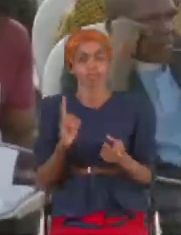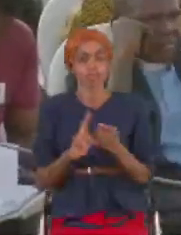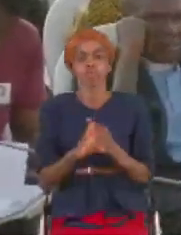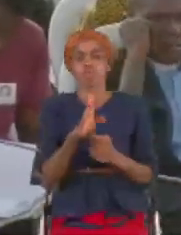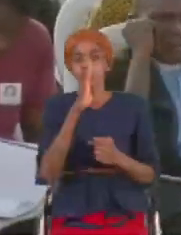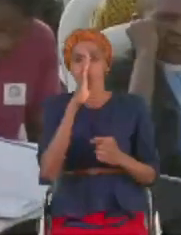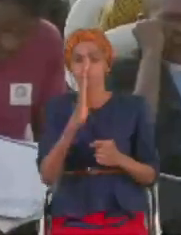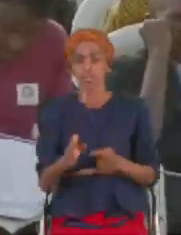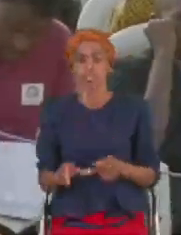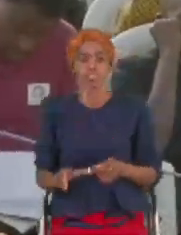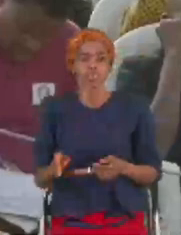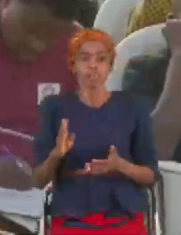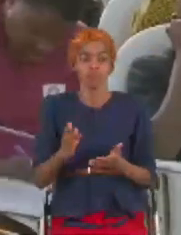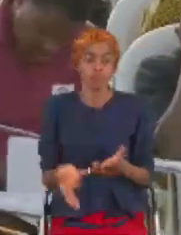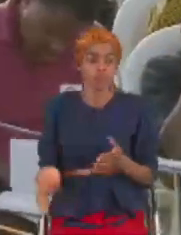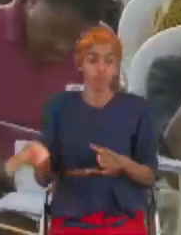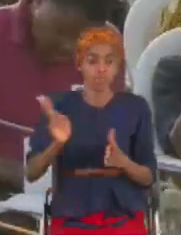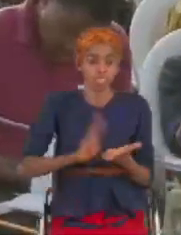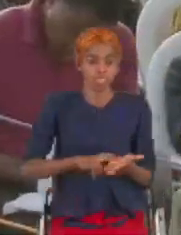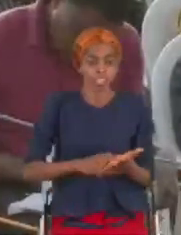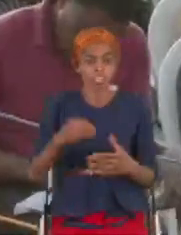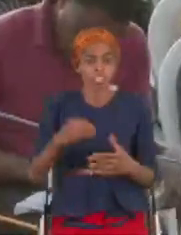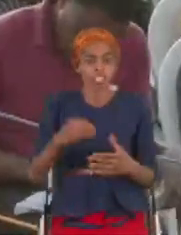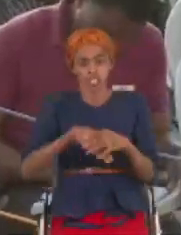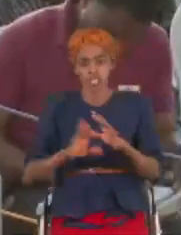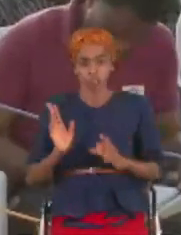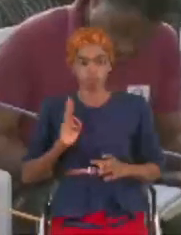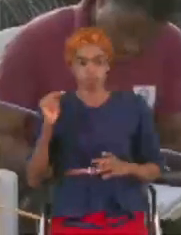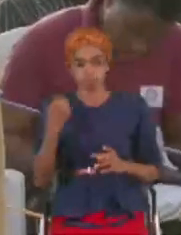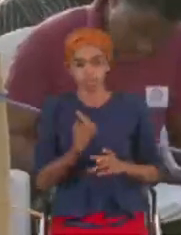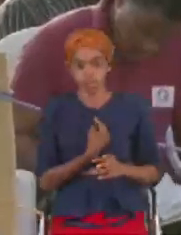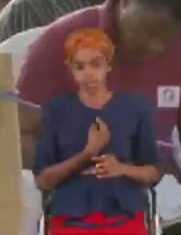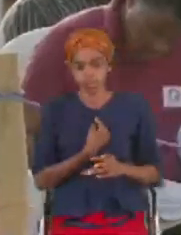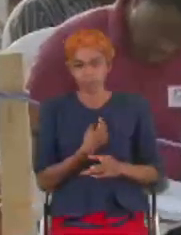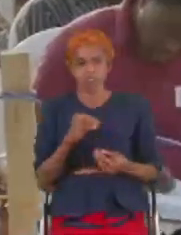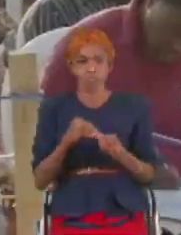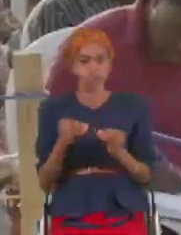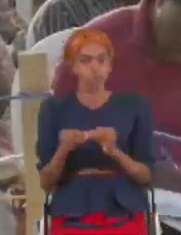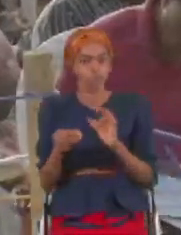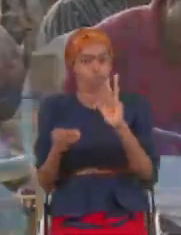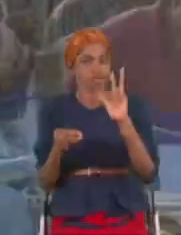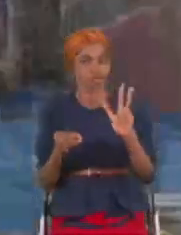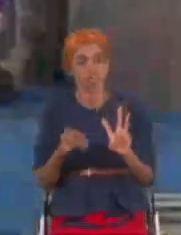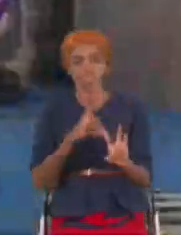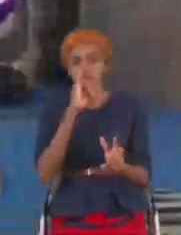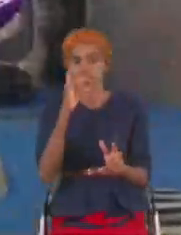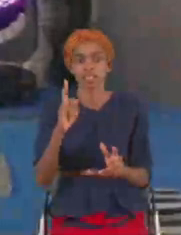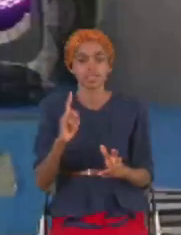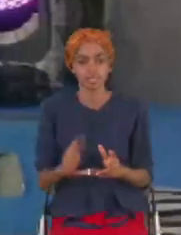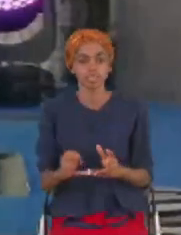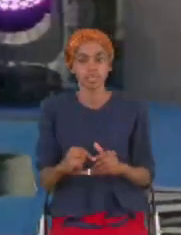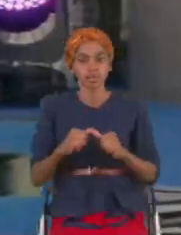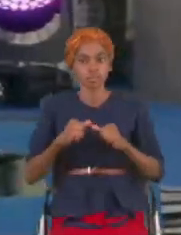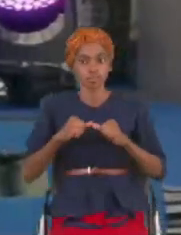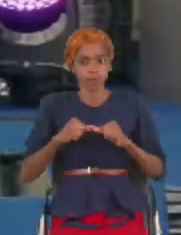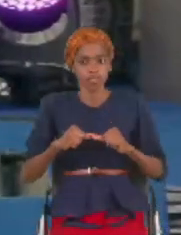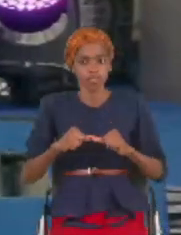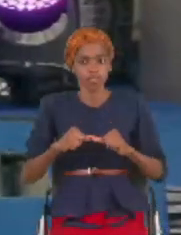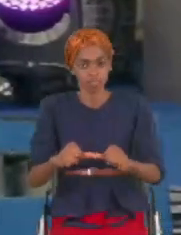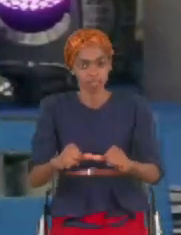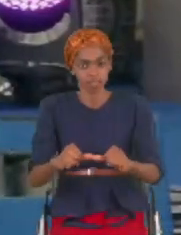de se reproduire dans leur vie troisièmement je la perds c'est la persistance la